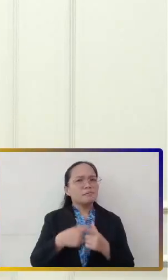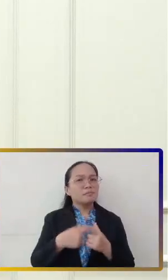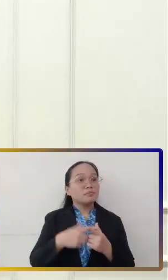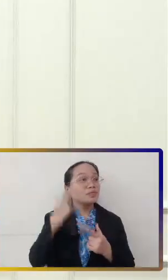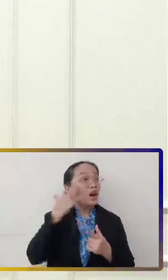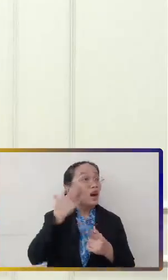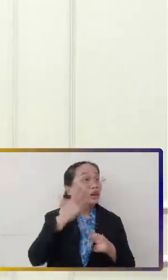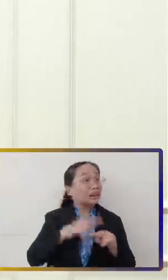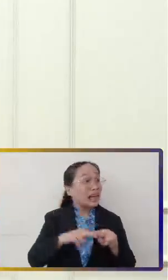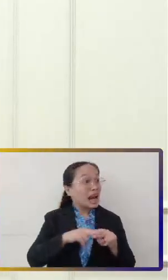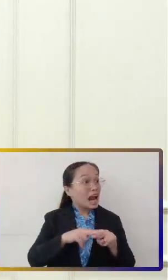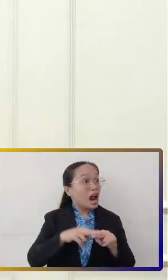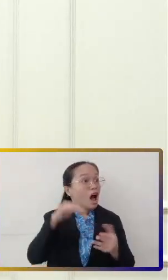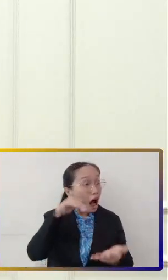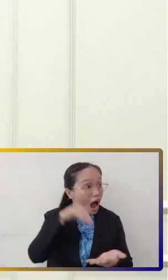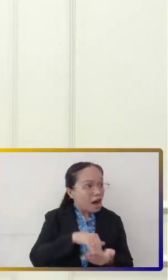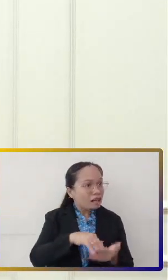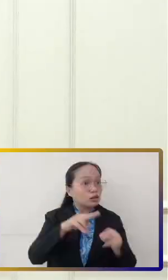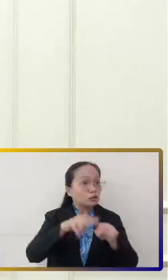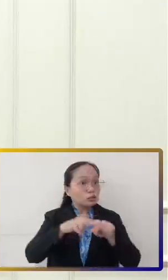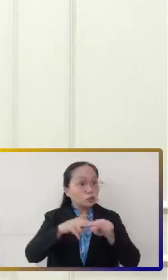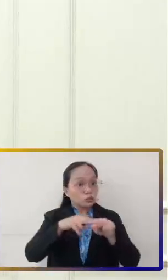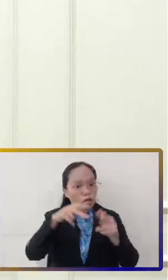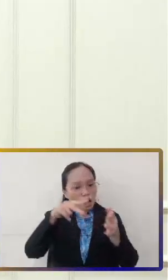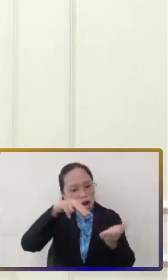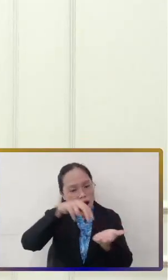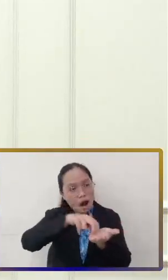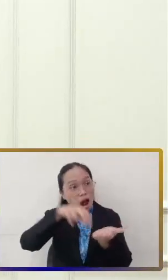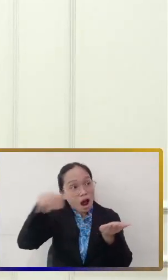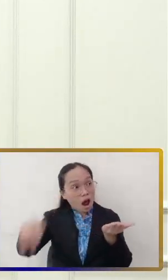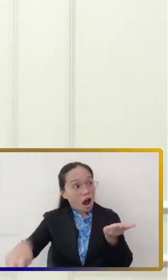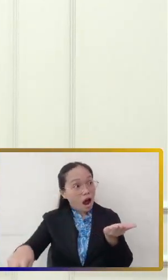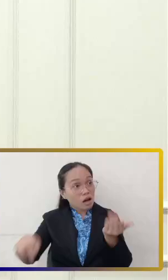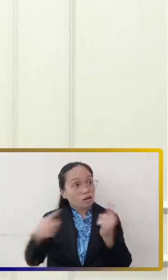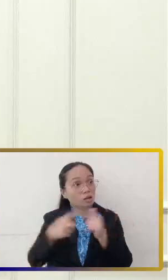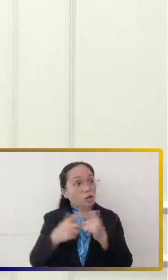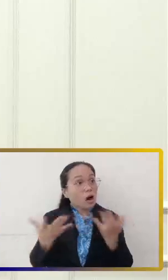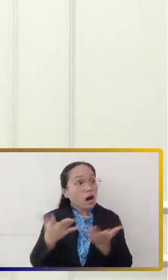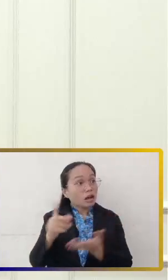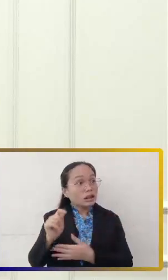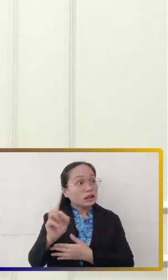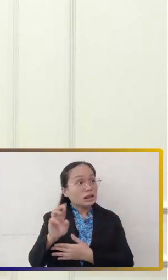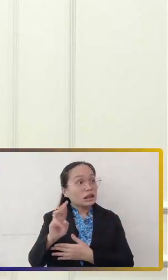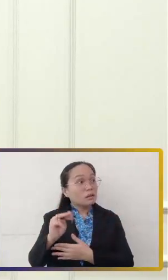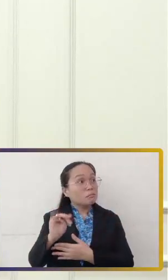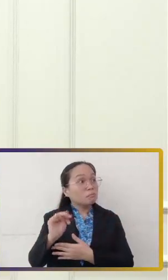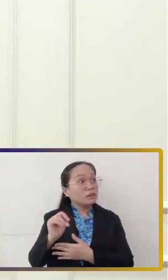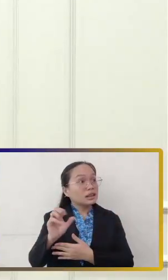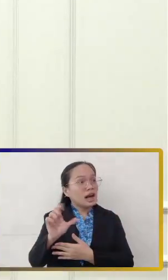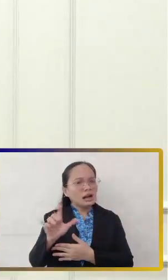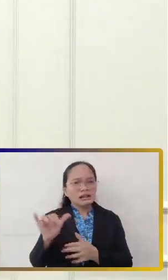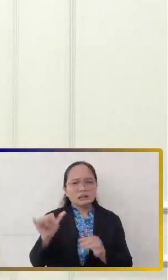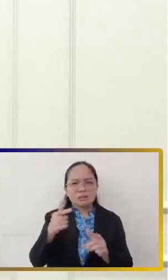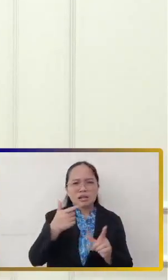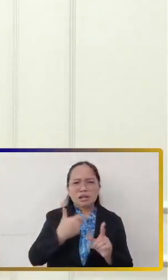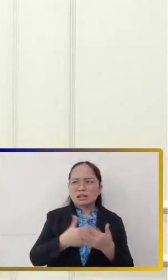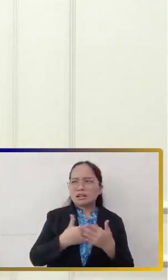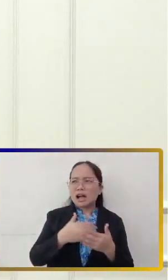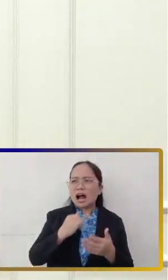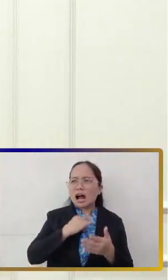train, binaba mismo ako doon sa terminal na parang mag-check-in ako. Sabi